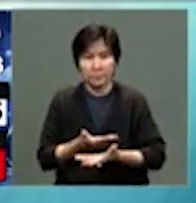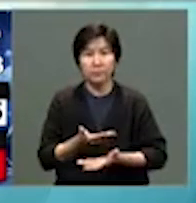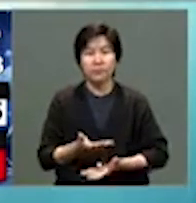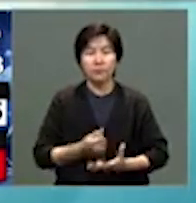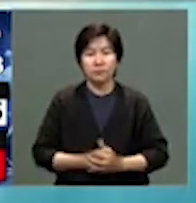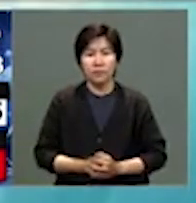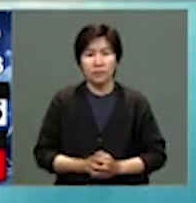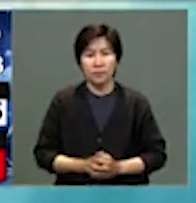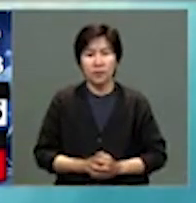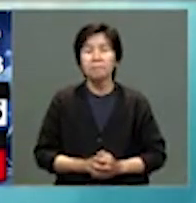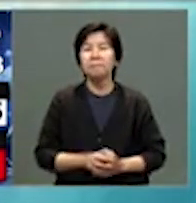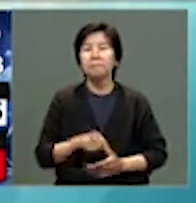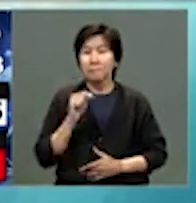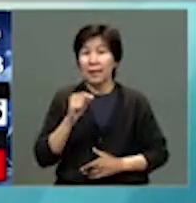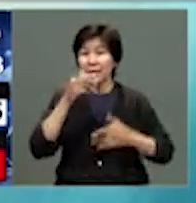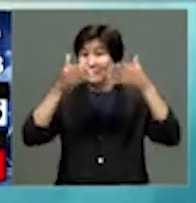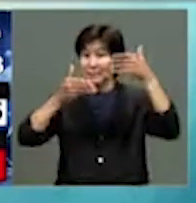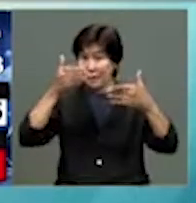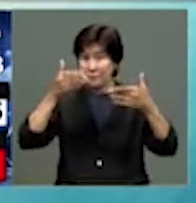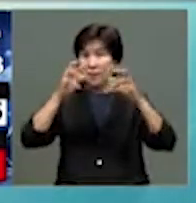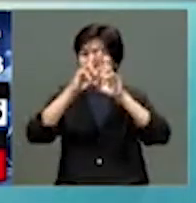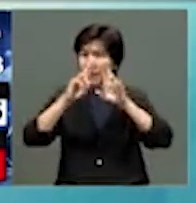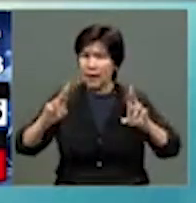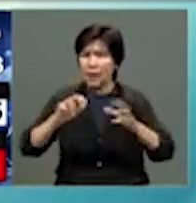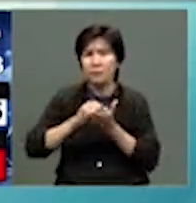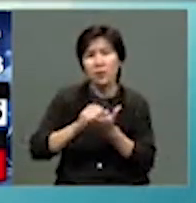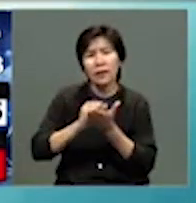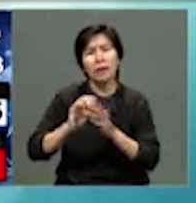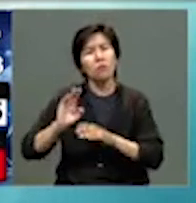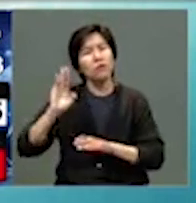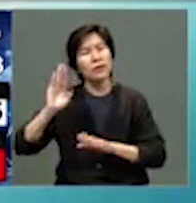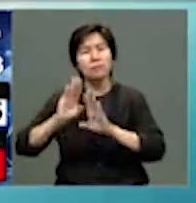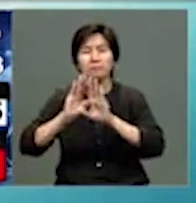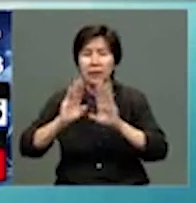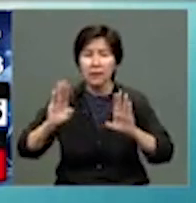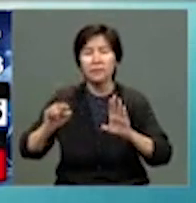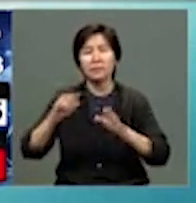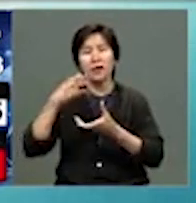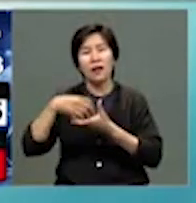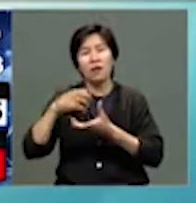ชื่อของคณะกรรมการยาวมากนะครับแต่ก็ต้องยาวครับแล้วก็คนที่เกี่ยวข้องหลายภาคส่วนเมื่อเช้าผมเข้าไปร่วมประชุมมันด้วยหลายกระทรวงแล้วก็มีผู้ทรงคุณวุฒิทางด้านการแพทย์อีกหลายท่านมาอยู่ตรงนี้มาดูครับว่ากิจการกิจกรรมของเรามี4กลุ่มกลุ่มที่จะพูดนี้ก็คือกลุ่มที่ 4ครับคือกลุ่มสีแดงที่มีความเสี่ยงสูงหลายคนบอกว่าโหเสียงสูงๆเนี่ยมาบอกกันตอนป